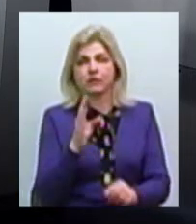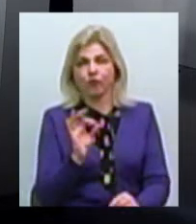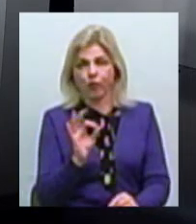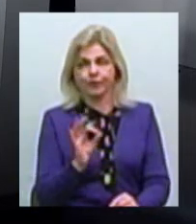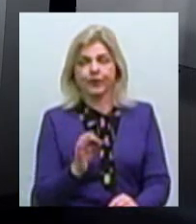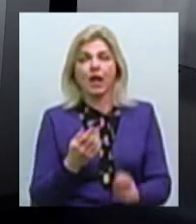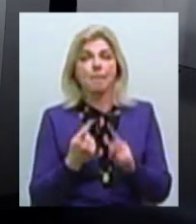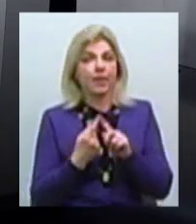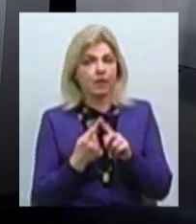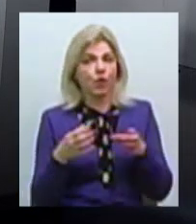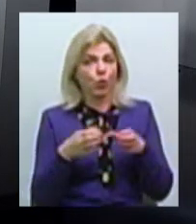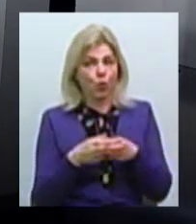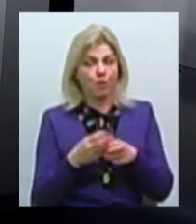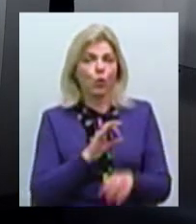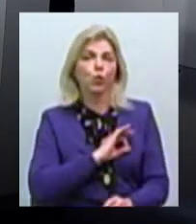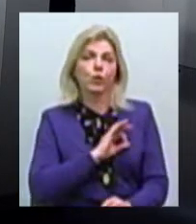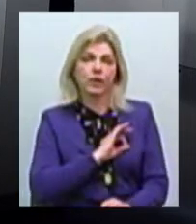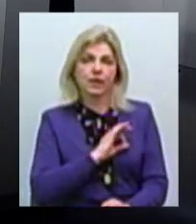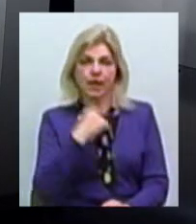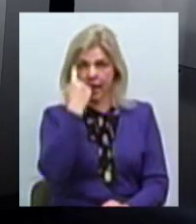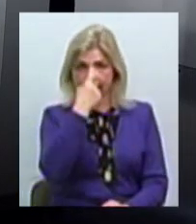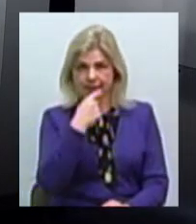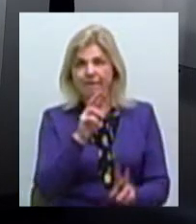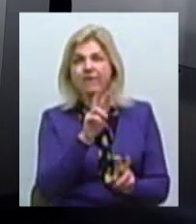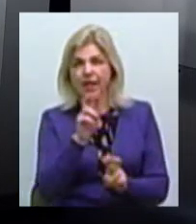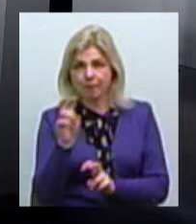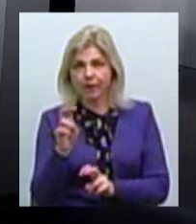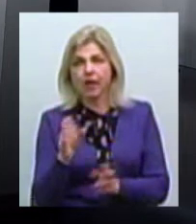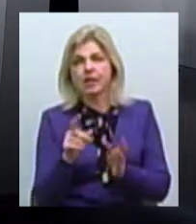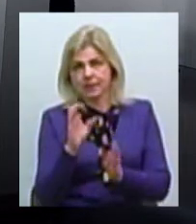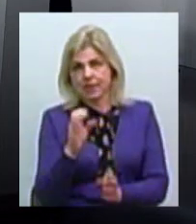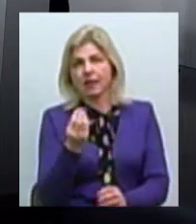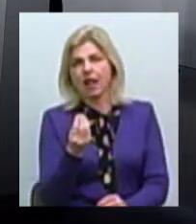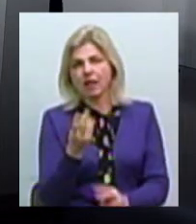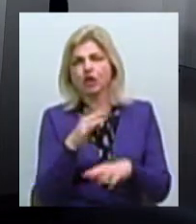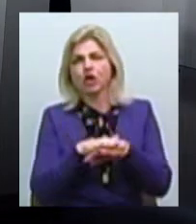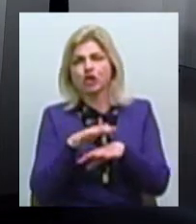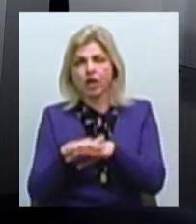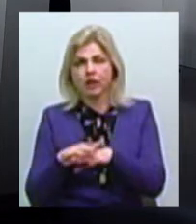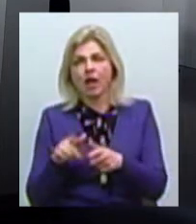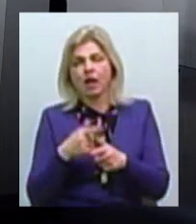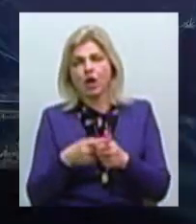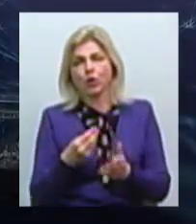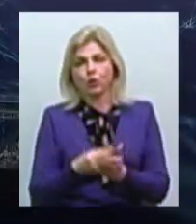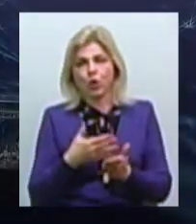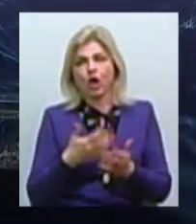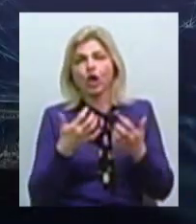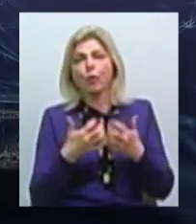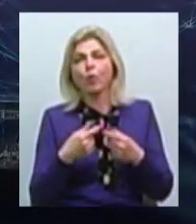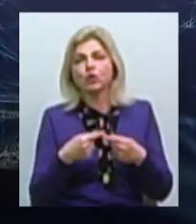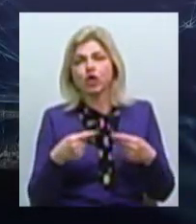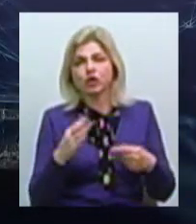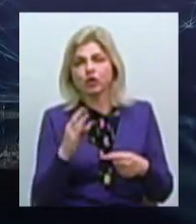объектов первое это юридические лица с деньгами на счетах либо с дорогим имуществом либо